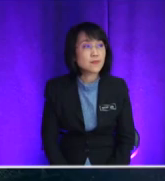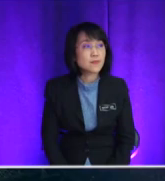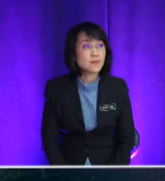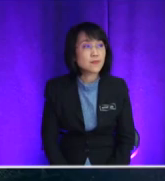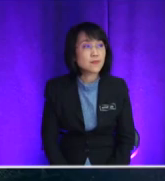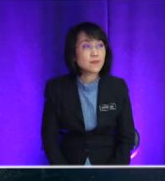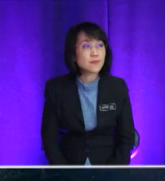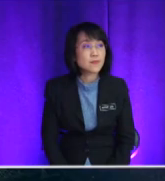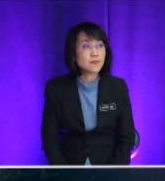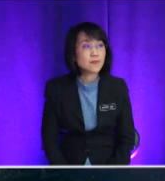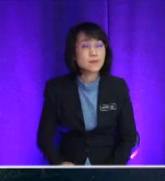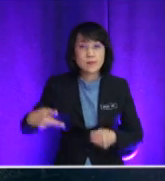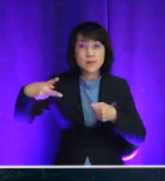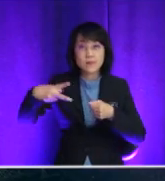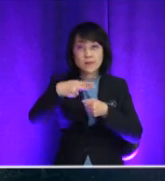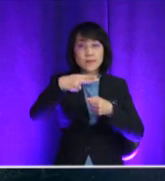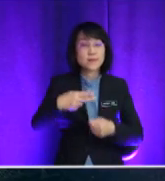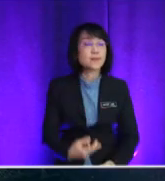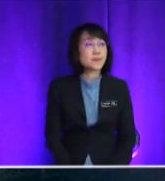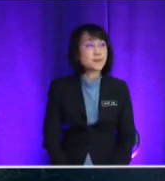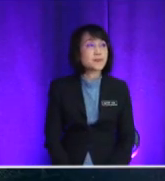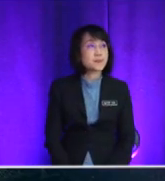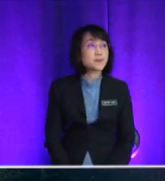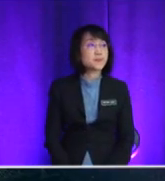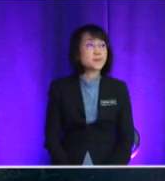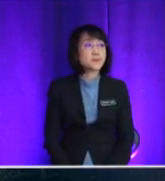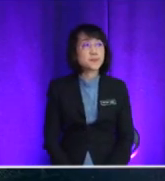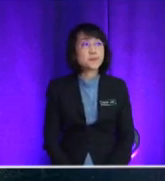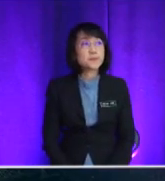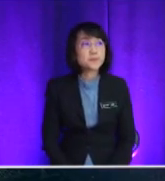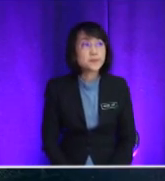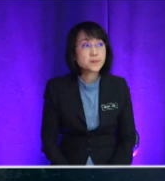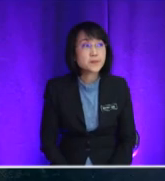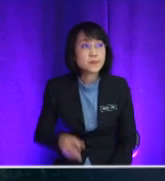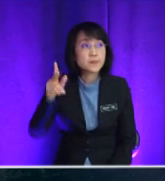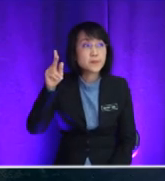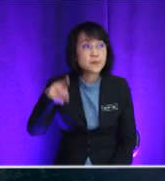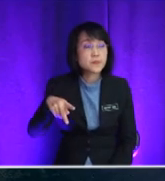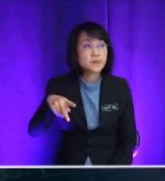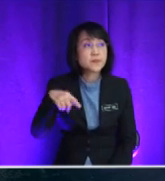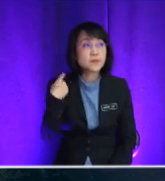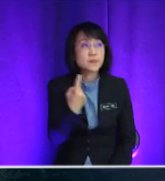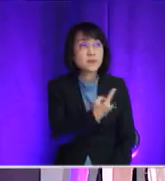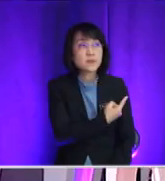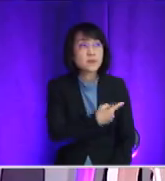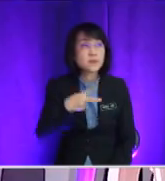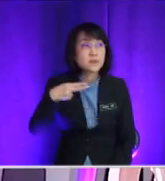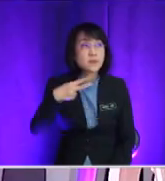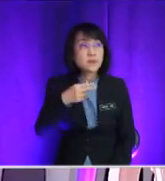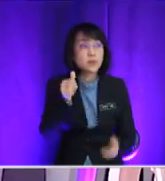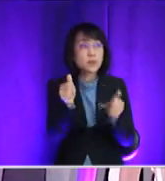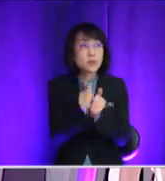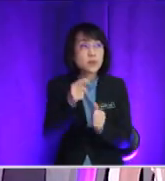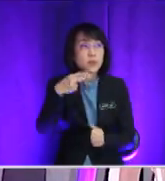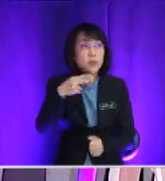kemudian kita gunting pastikan bila kita gunting benang gunakan gunting penetas nih